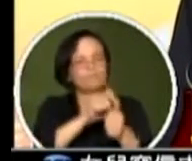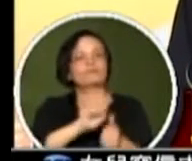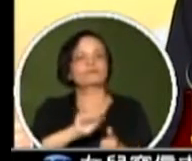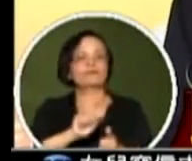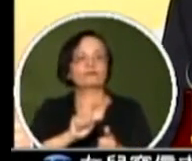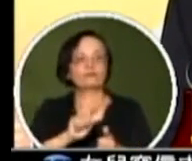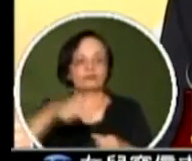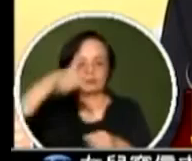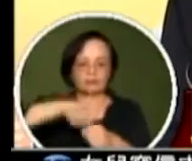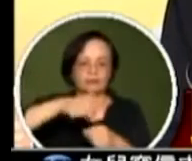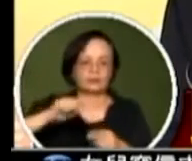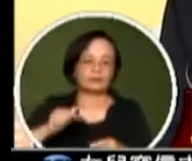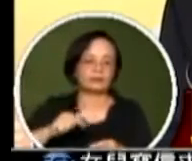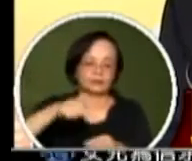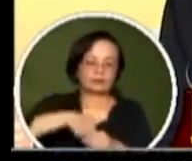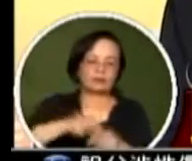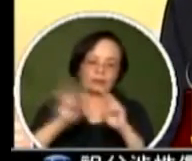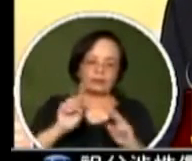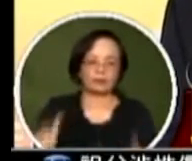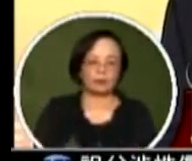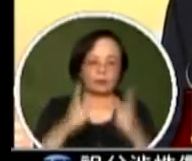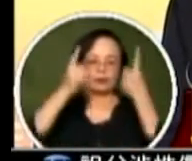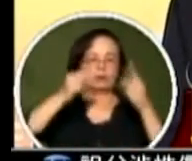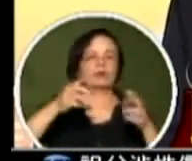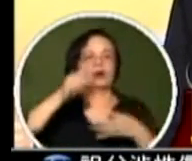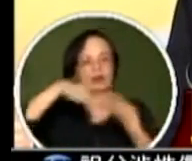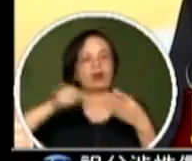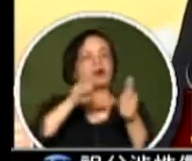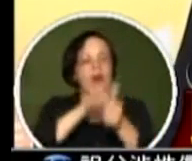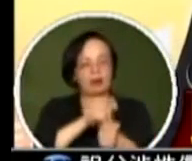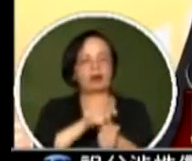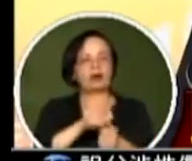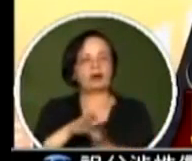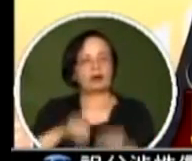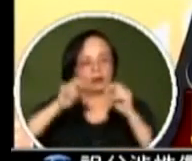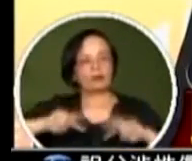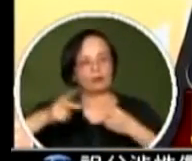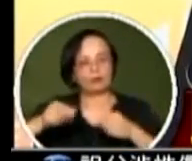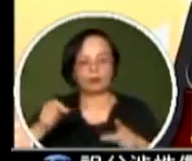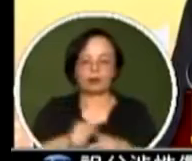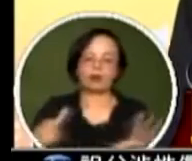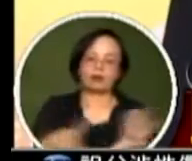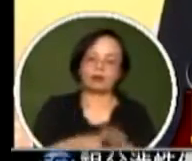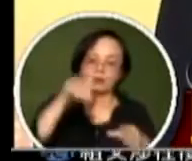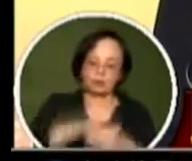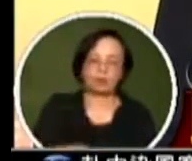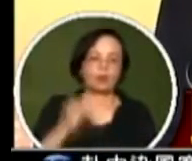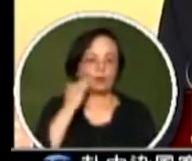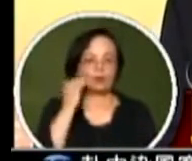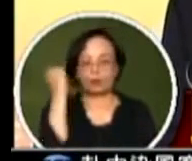油电涨价，还是讲这个要修正公民投票法。那反对的人，咱拢甲罢